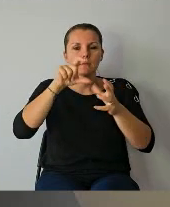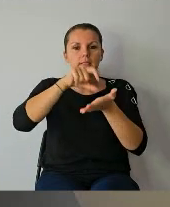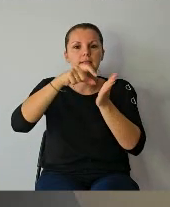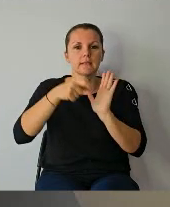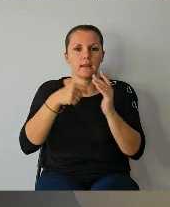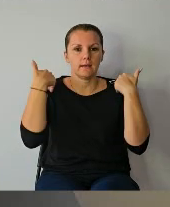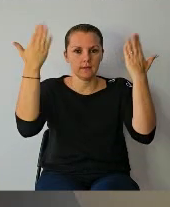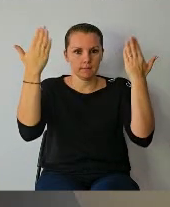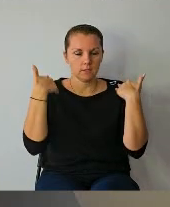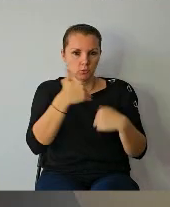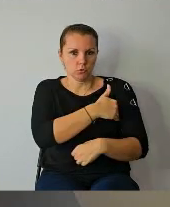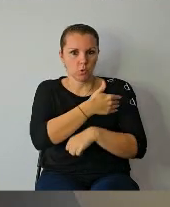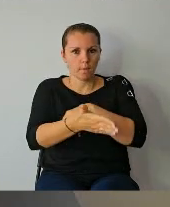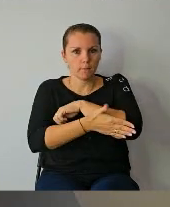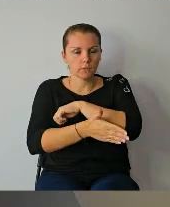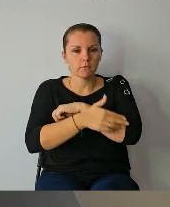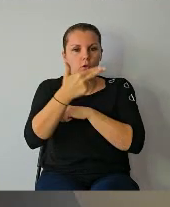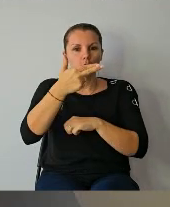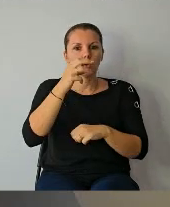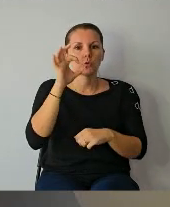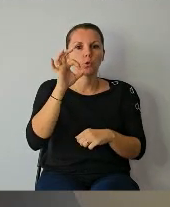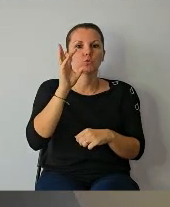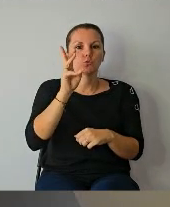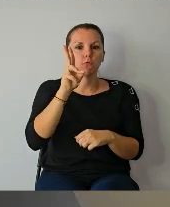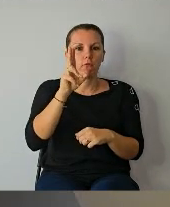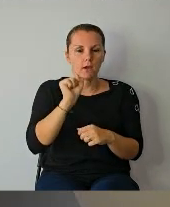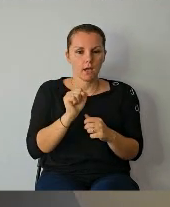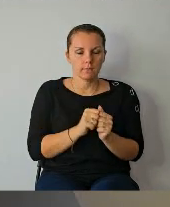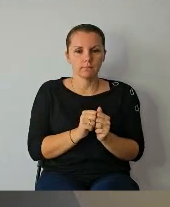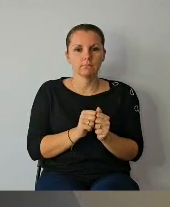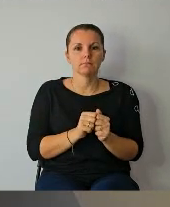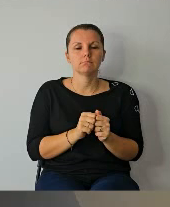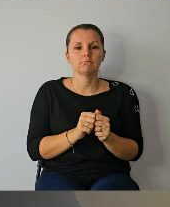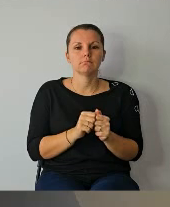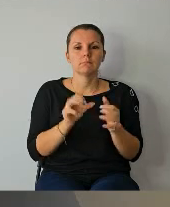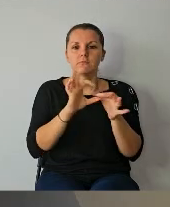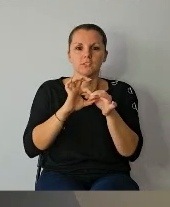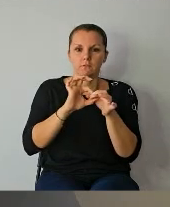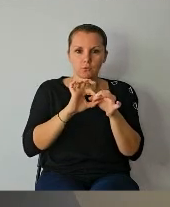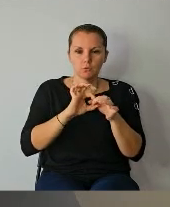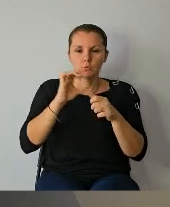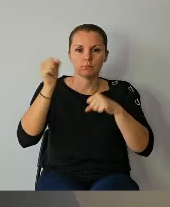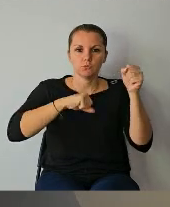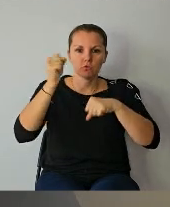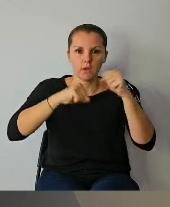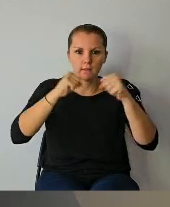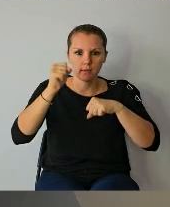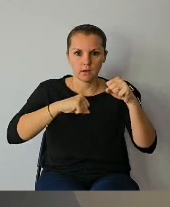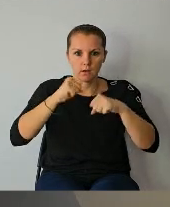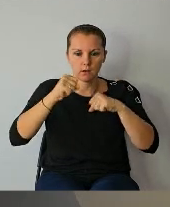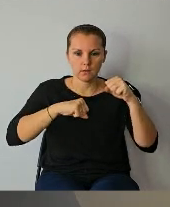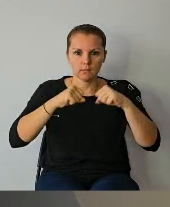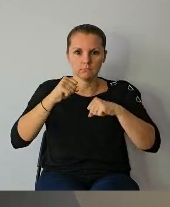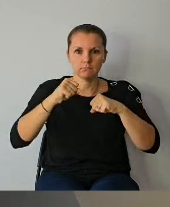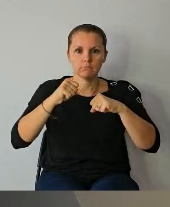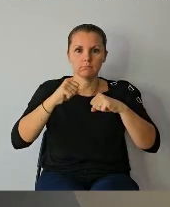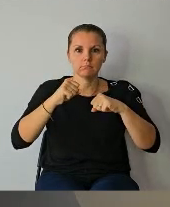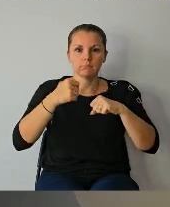Szkoły Podstawowej w Nosówce w związku z rozstrzygnięciem postępowania przetargowego